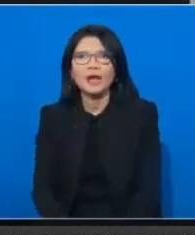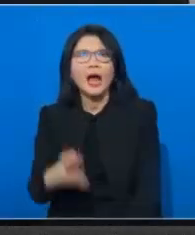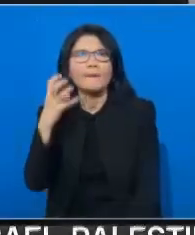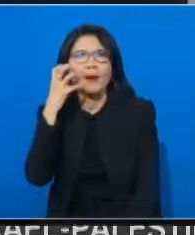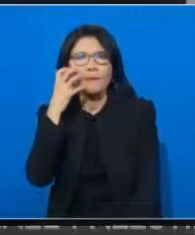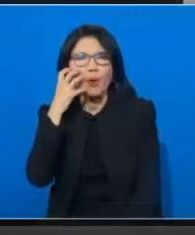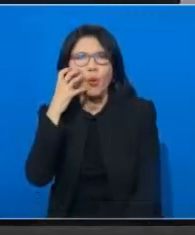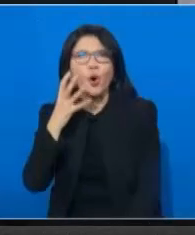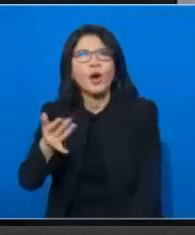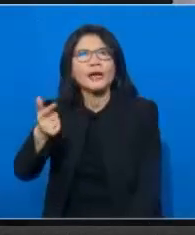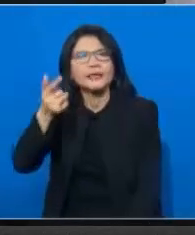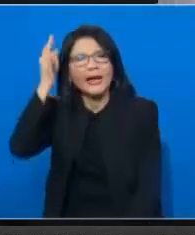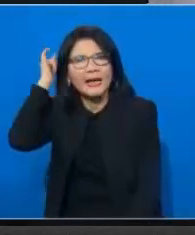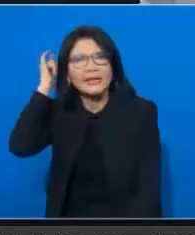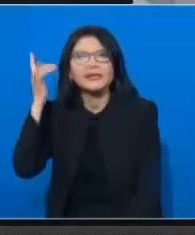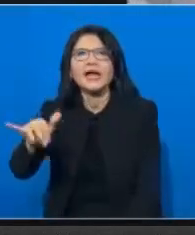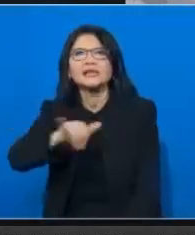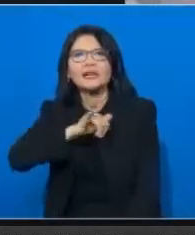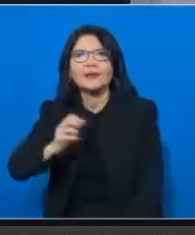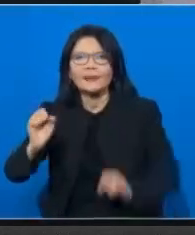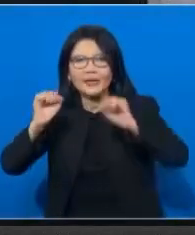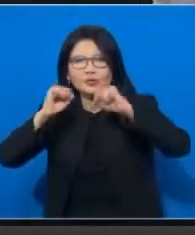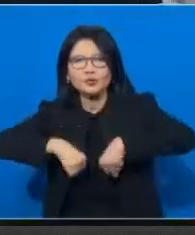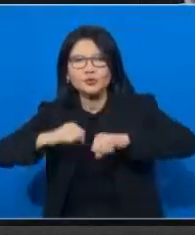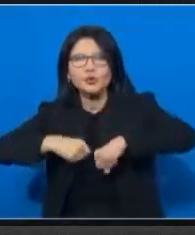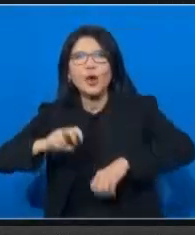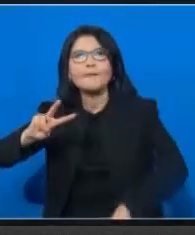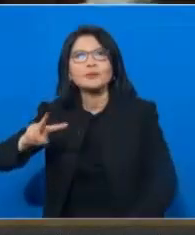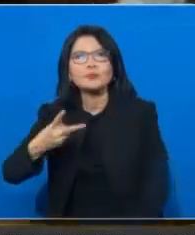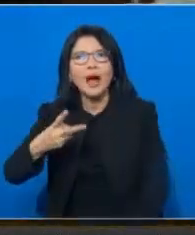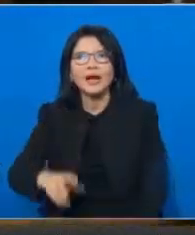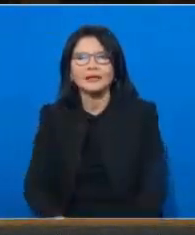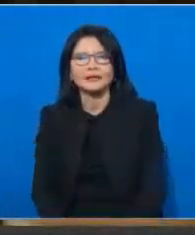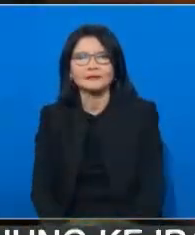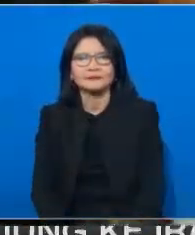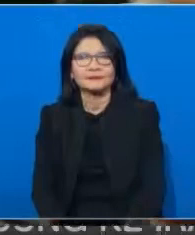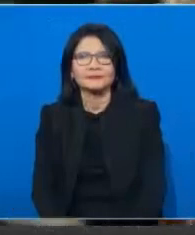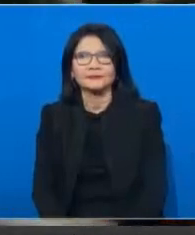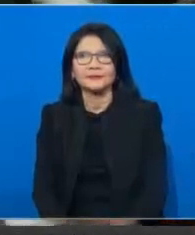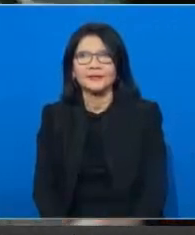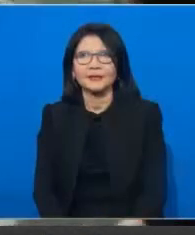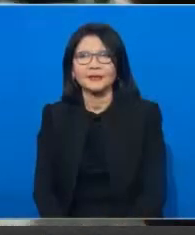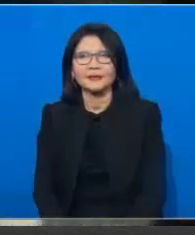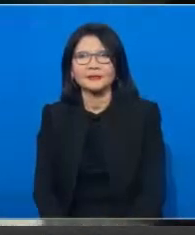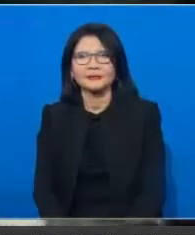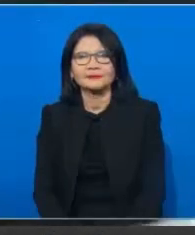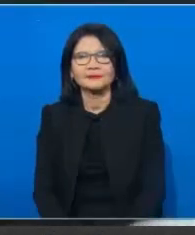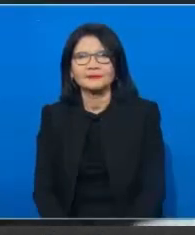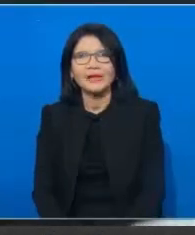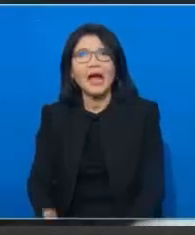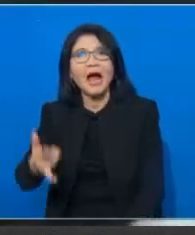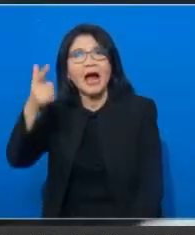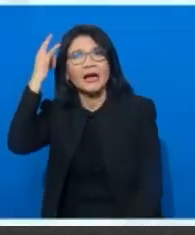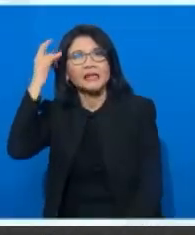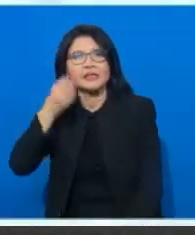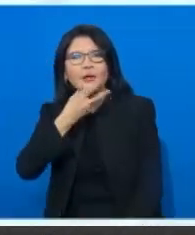Prabowo maupun Pak Ganjar sama-sama setuju perubahan. Ya toh, lihat aja. Sementara kubu Ganjar Mahfud membantah pada